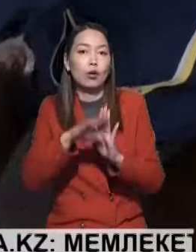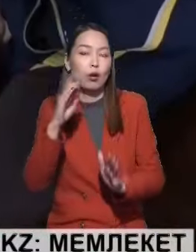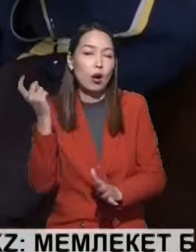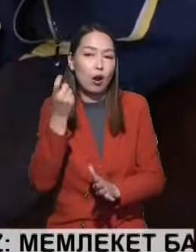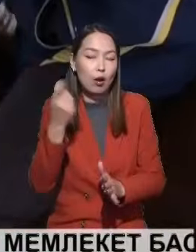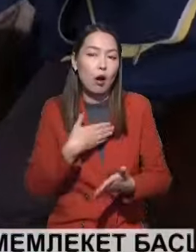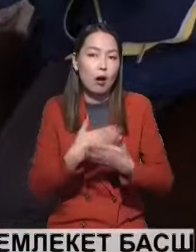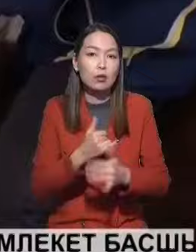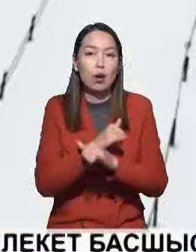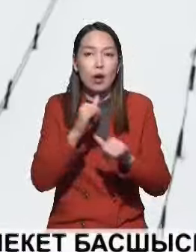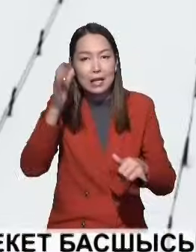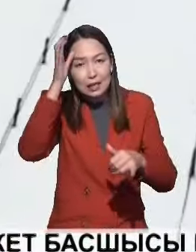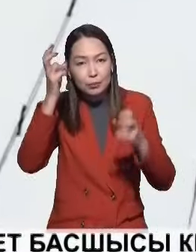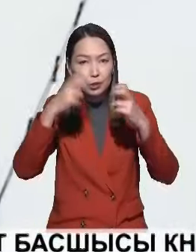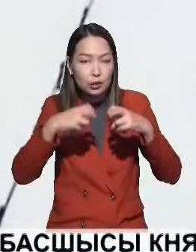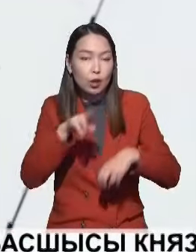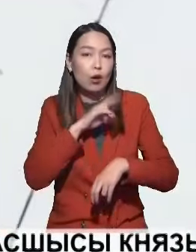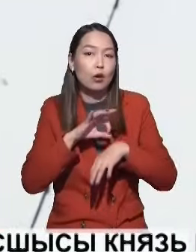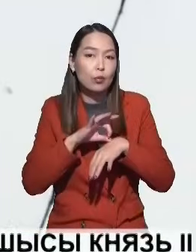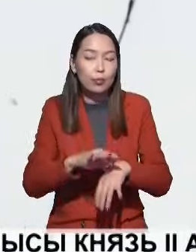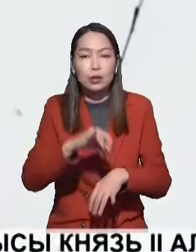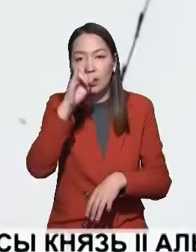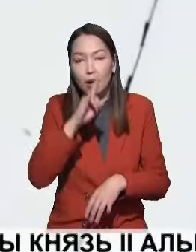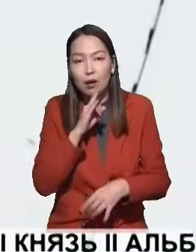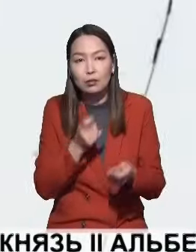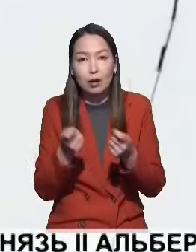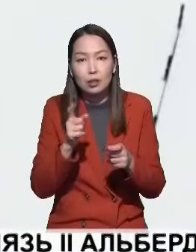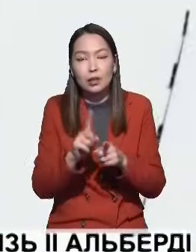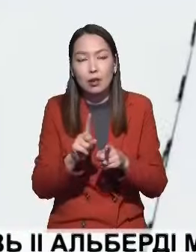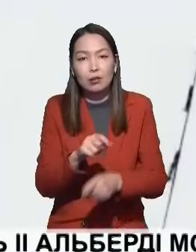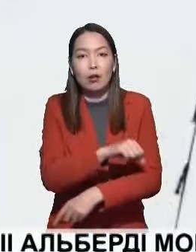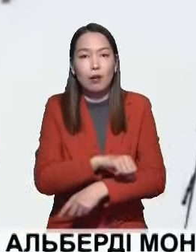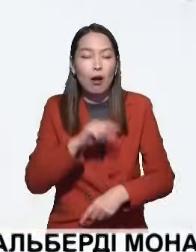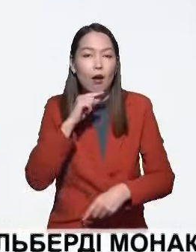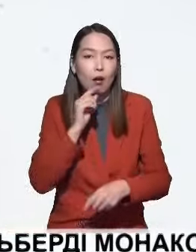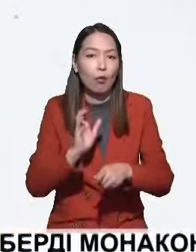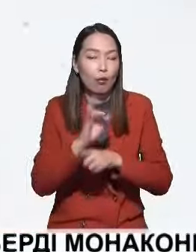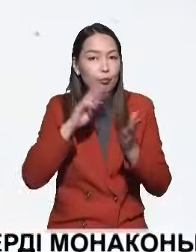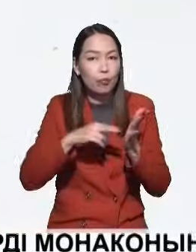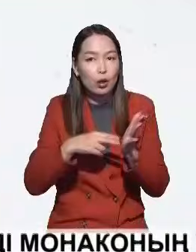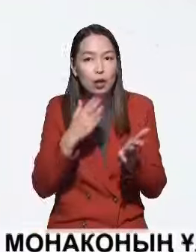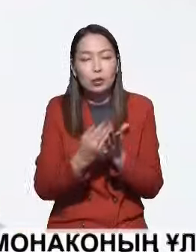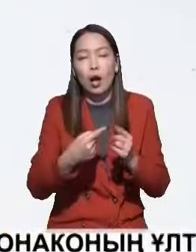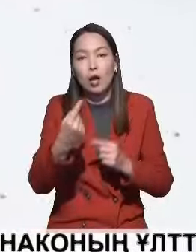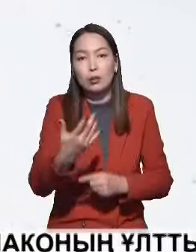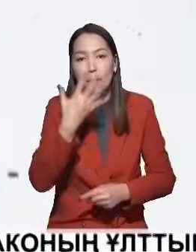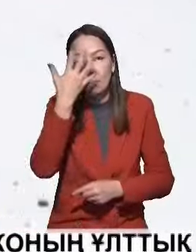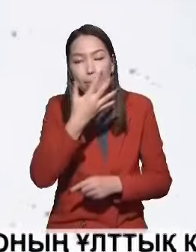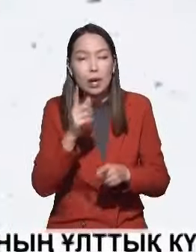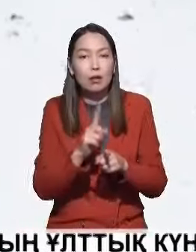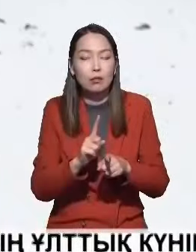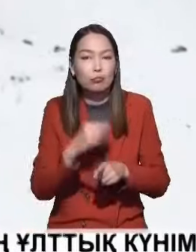дамытып, ғылыми зерттеу жұмыстарын жүргізуге және отандық тұқымды сыртқы нарыққа шығару көзделіп отыр. Алдағы 5 жылда асыл тұқымды жылқы